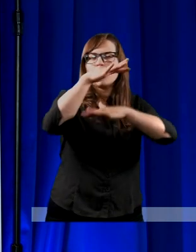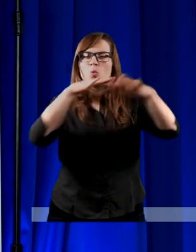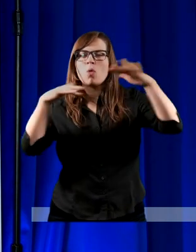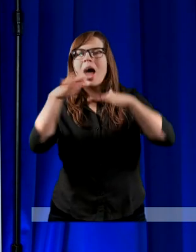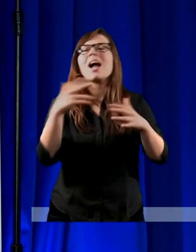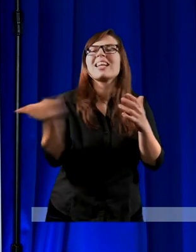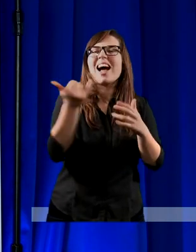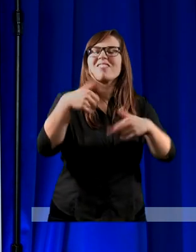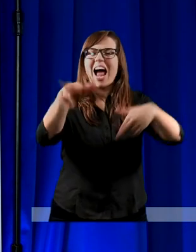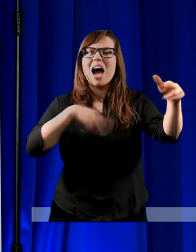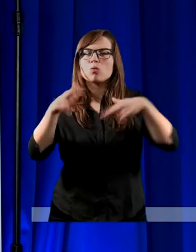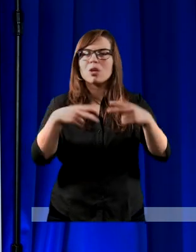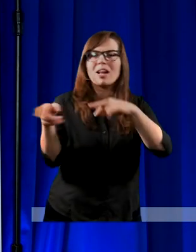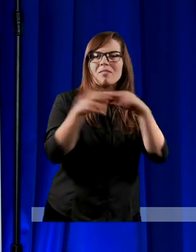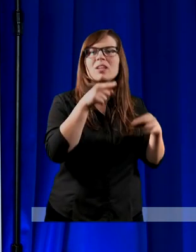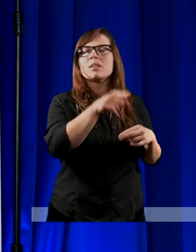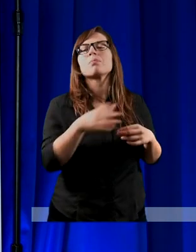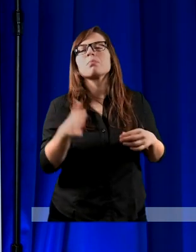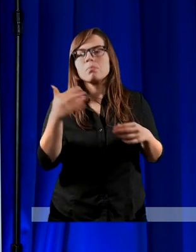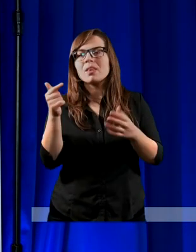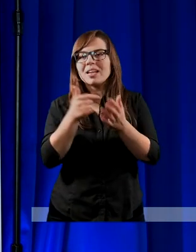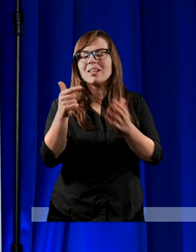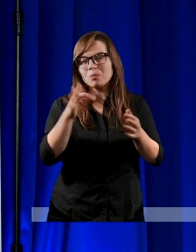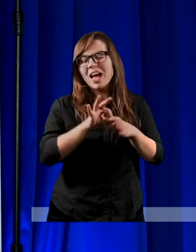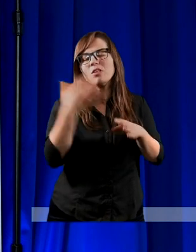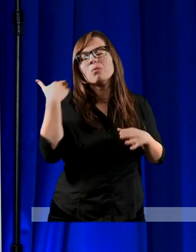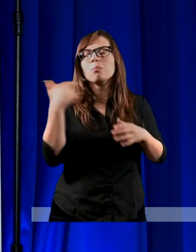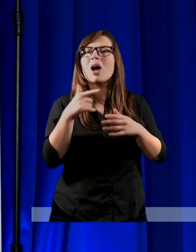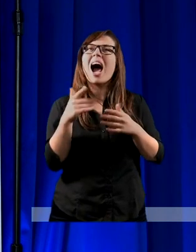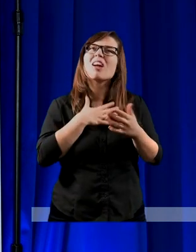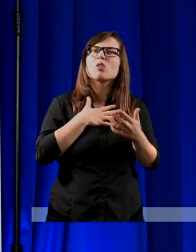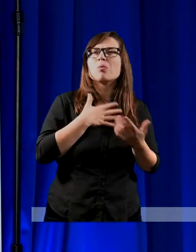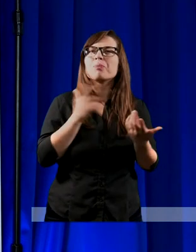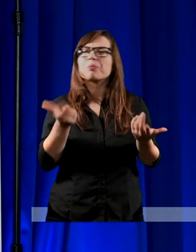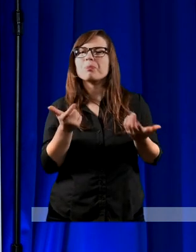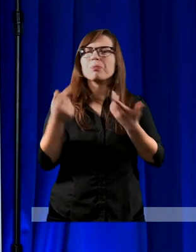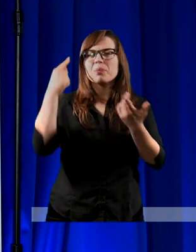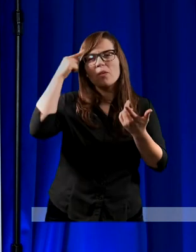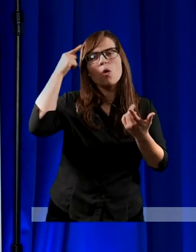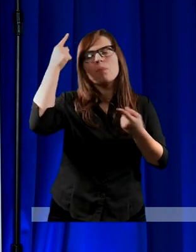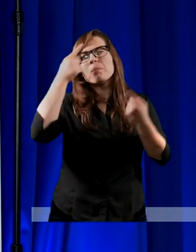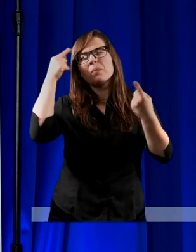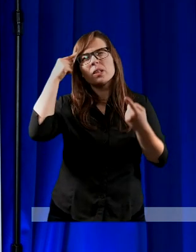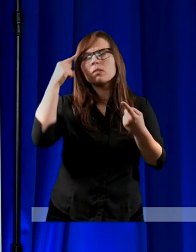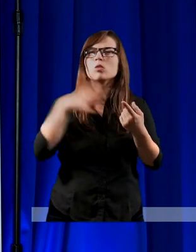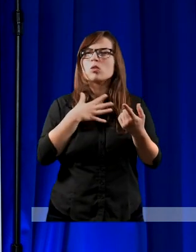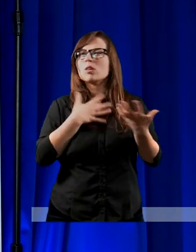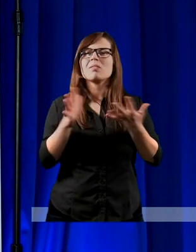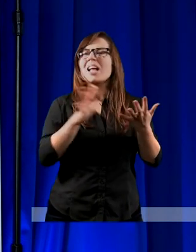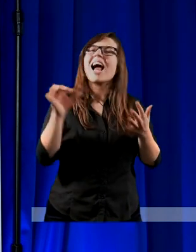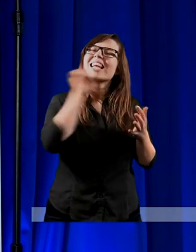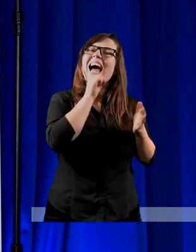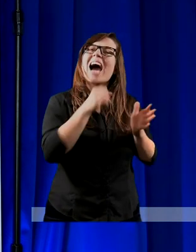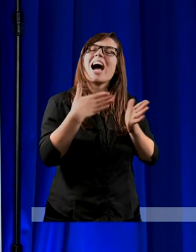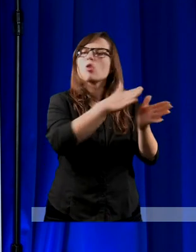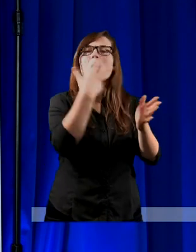zazwyczaj wracałem autostradą i myślę, że tego dnia wracałbym autostradą. Jednakże cały czas miałem w głowie, żeby wracać starą